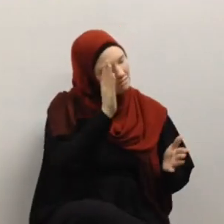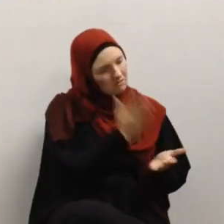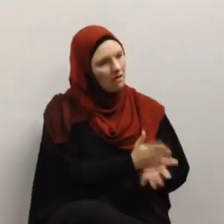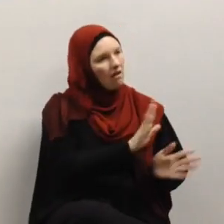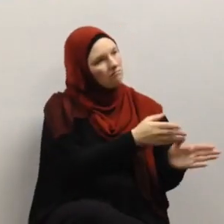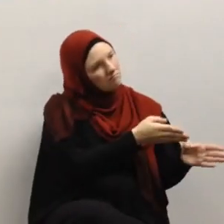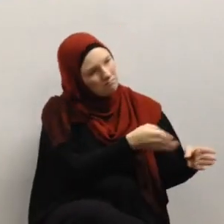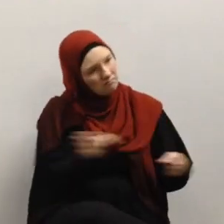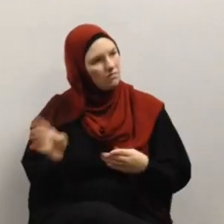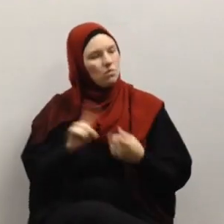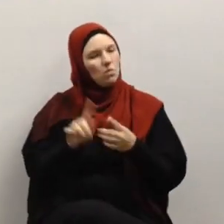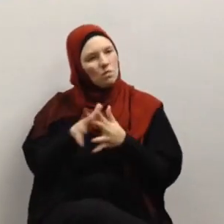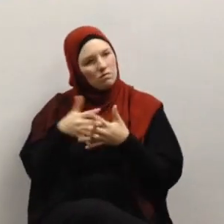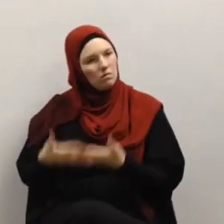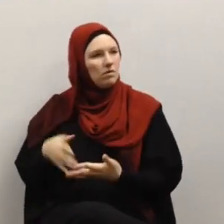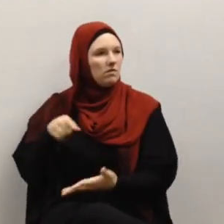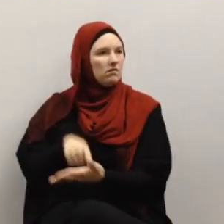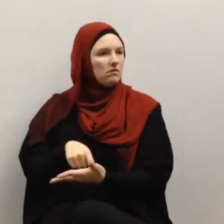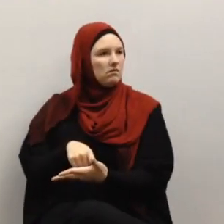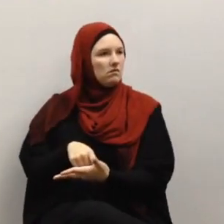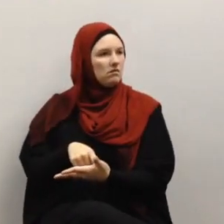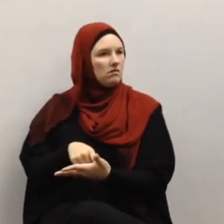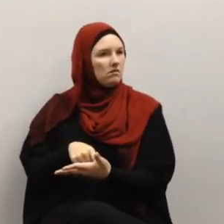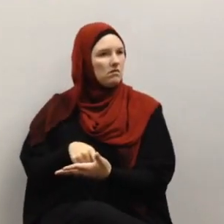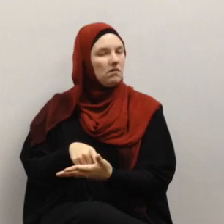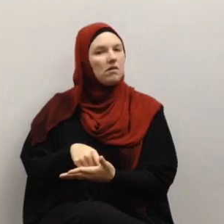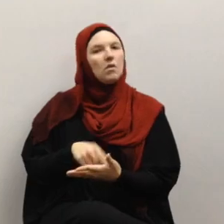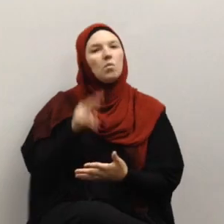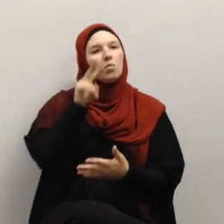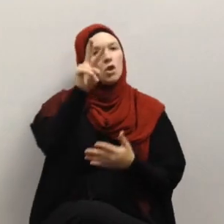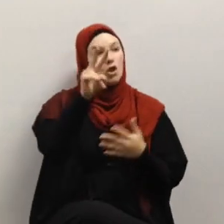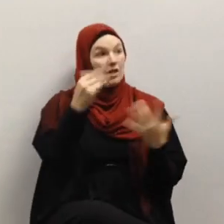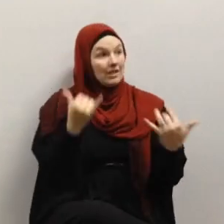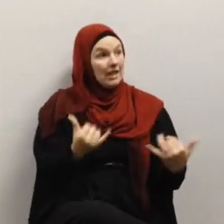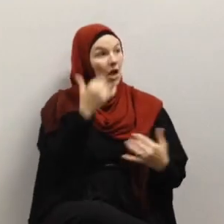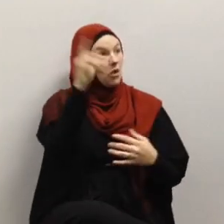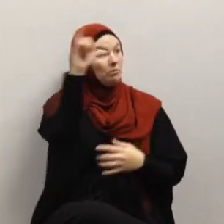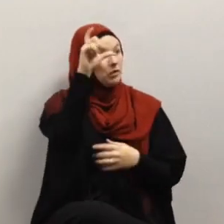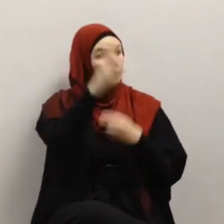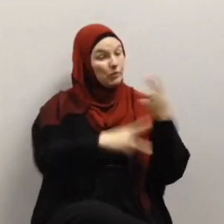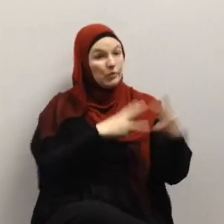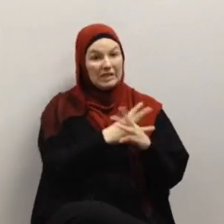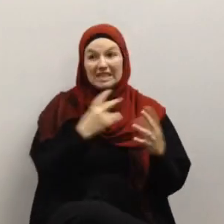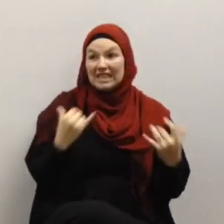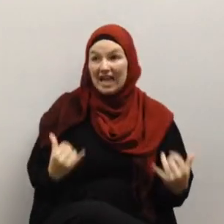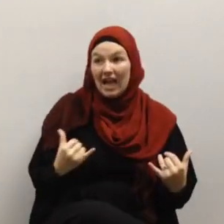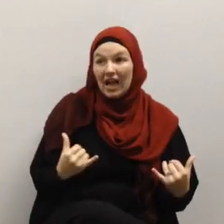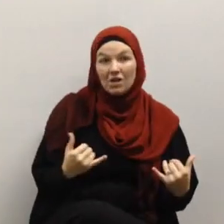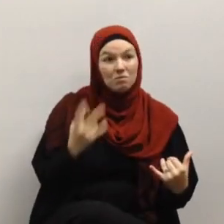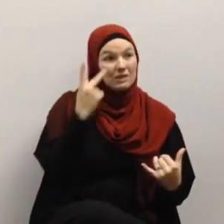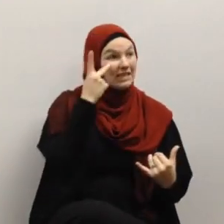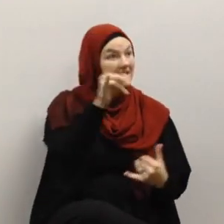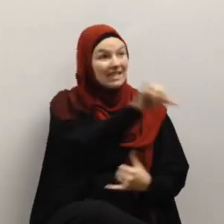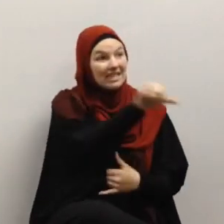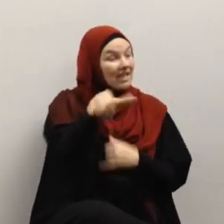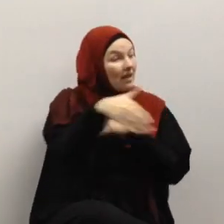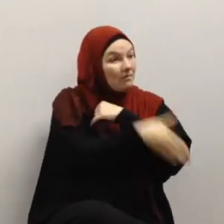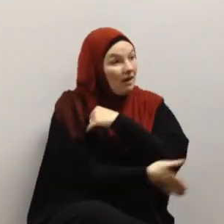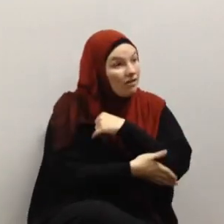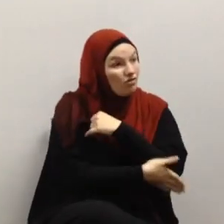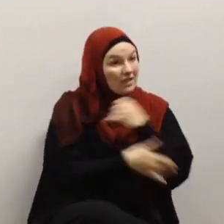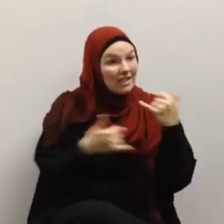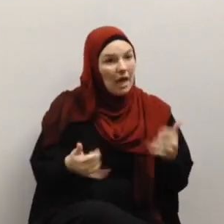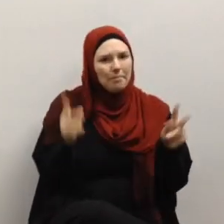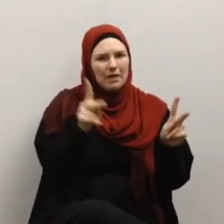ضَلَالًا بَعِيدًا. We look at the scene in the Muslim world, and we see even inside the same country, people are